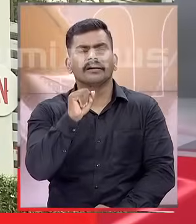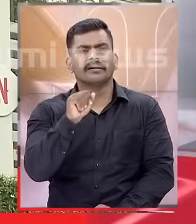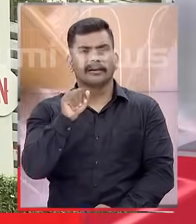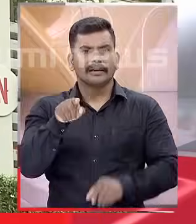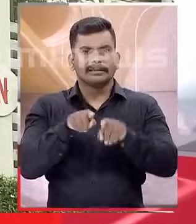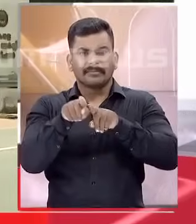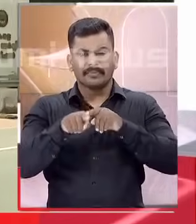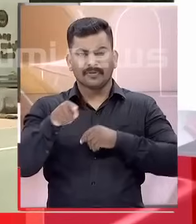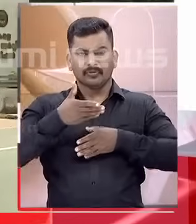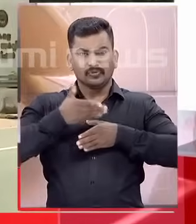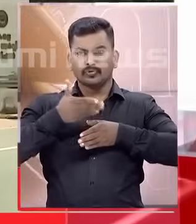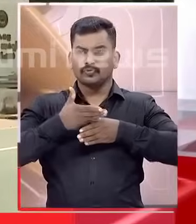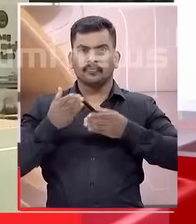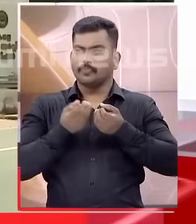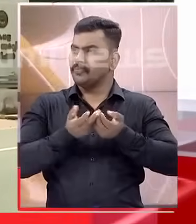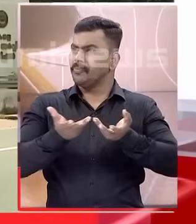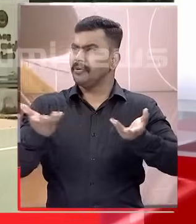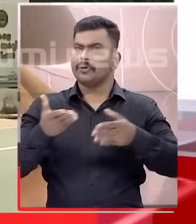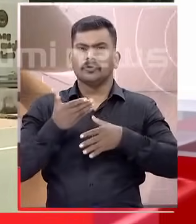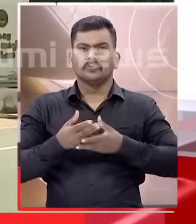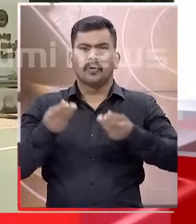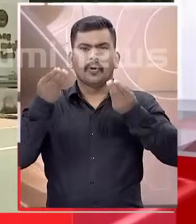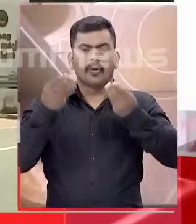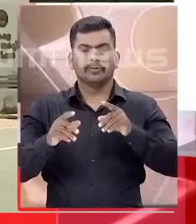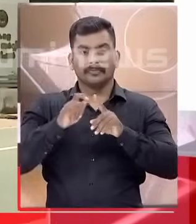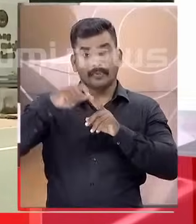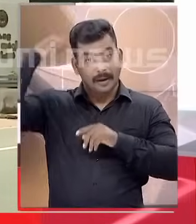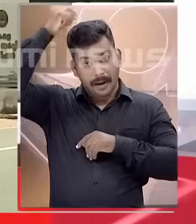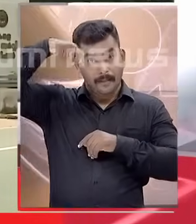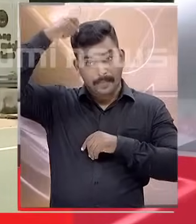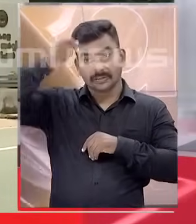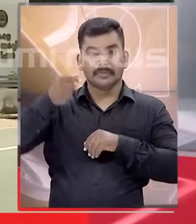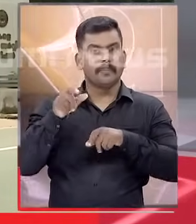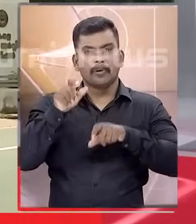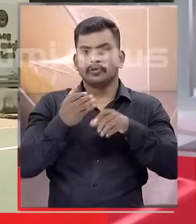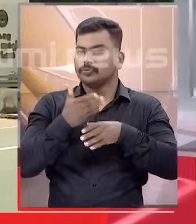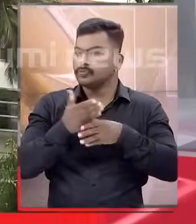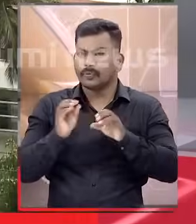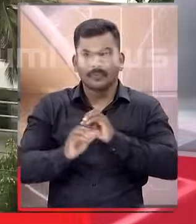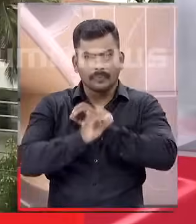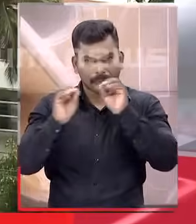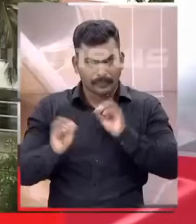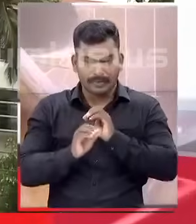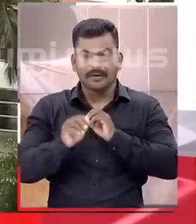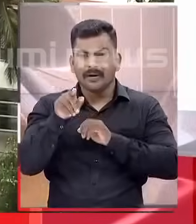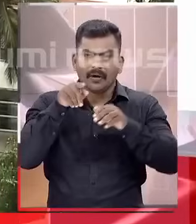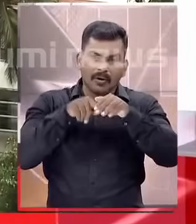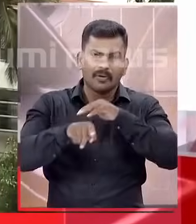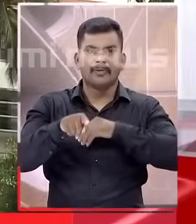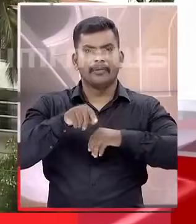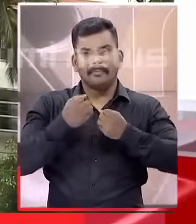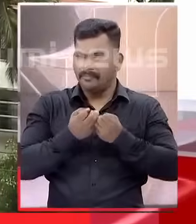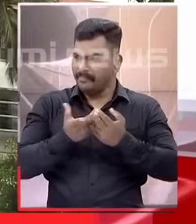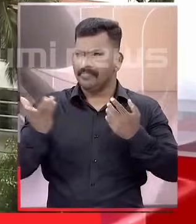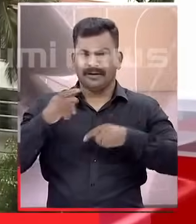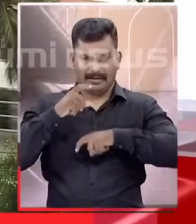തൊഴിൽ രീതിയിലുള്ള സാന്ദ്രത കൂടിയിരിക്കുന്ന സംസ്ഥാനം കേരളമാണ്, പിന്നെ രണ്ടാം സ്ഥാനം പഞ്ചാബാണെന്നാണ് കണക്കുകളോട് പറഞ്ഞത്. ഗുജറാത്തൊക്കെ അതിനൊക്കെ ഒത്തിരി താഴെയാണ്, കാരണം അവിടുത്തെയൊക്കെ മറ്റ്